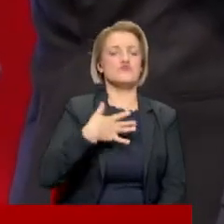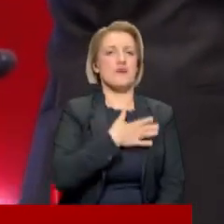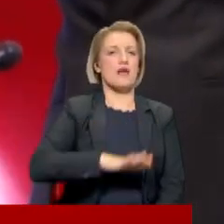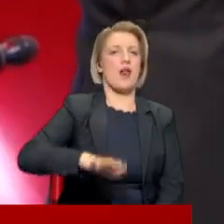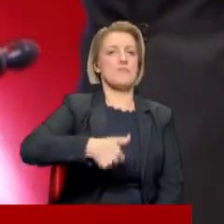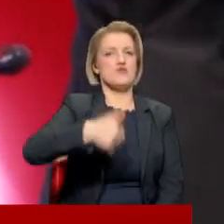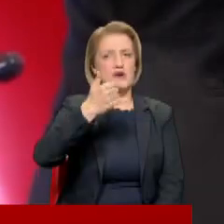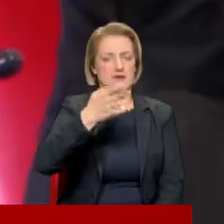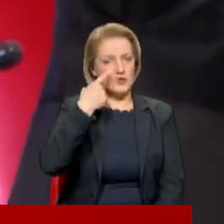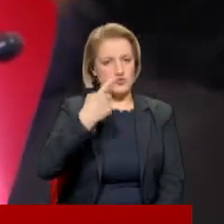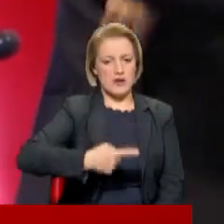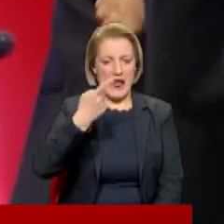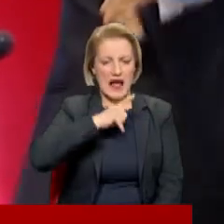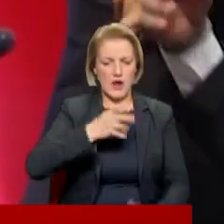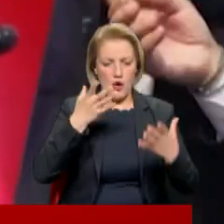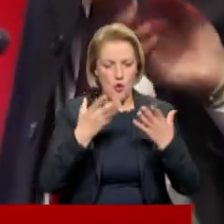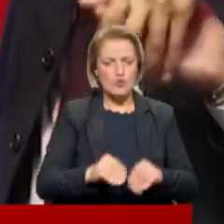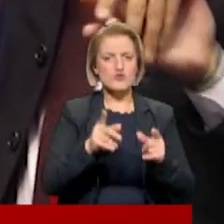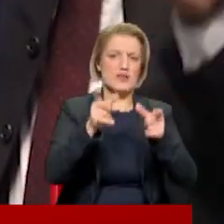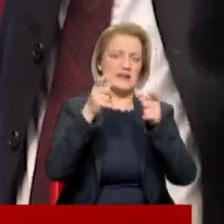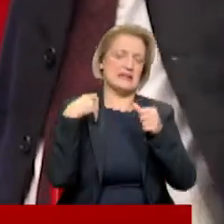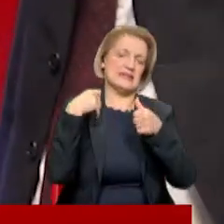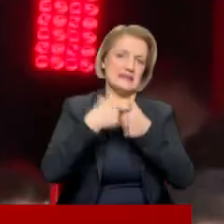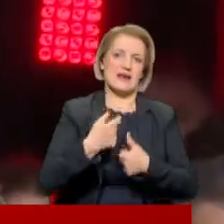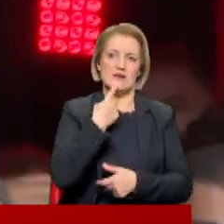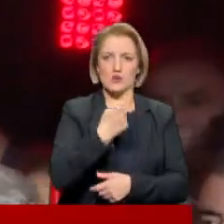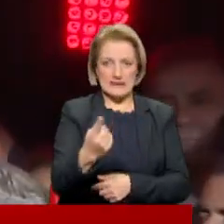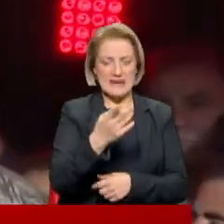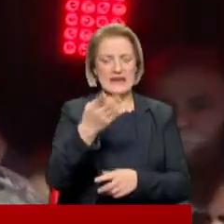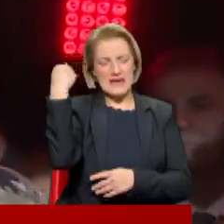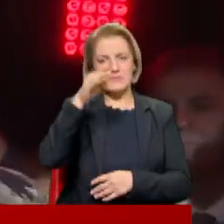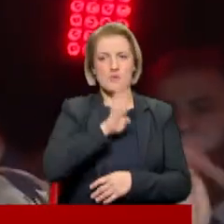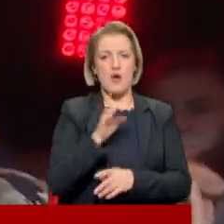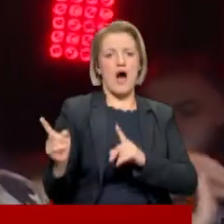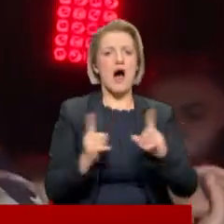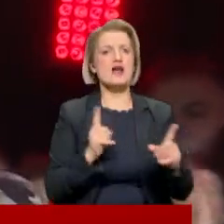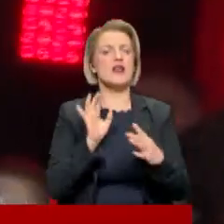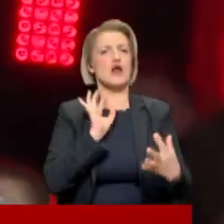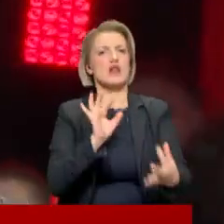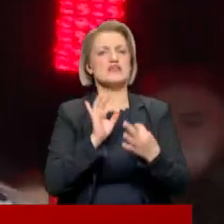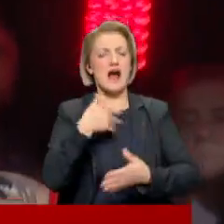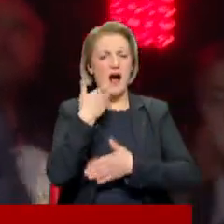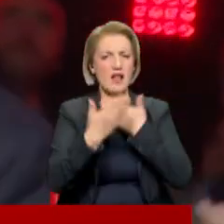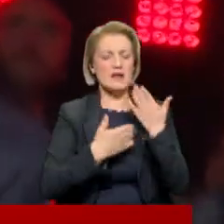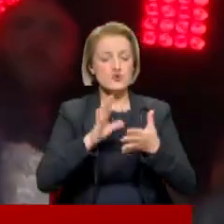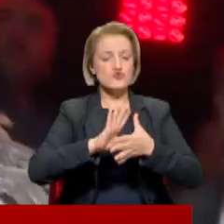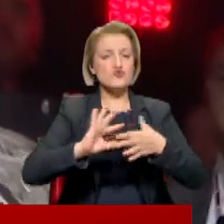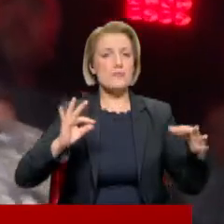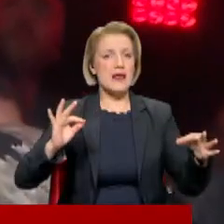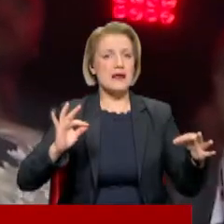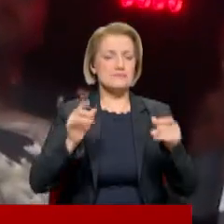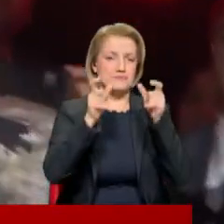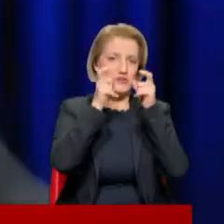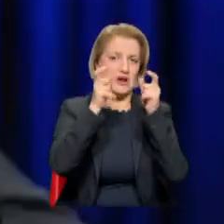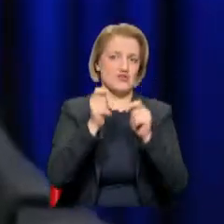Özgür Özel cumhurbaşkanı adayı olmayacağının altını bir kez daha çizdi Ekrem İmamoğlu ile arasındaki ilişkiyi tarif ederken kurduğu cümleler